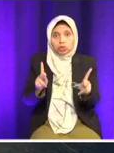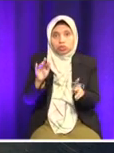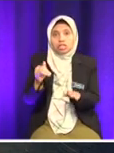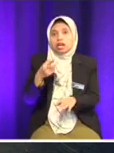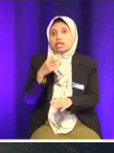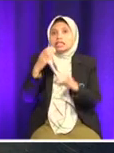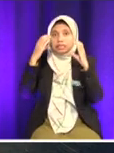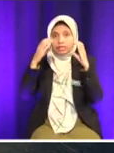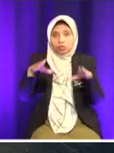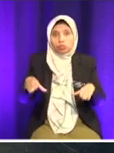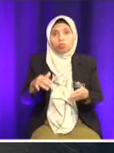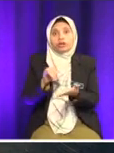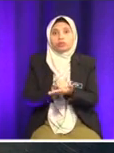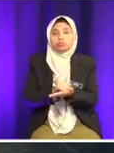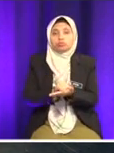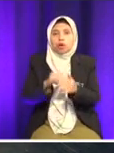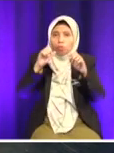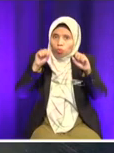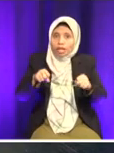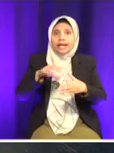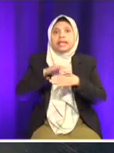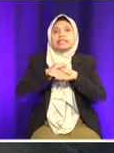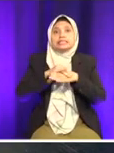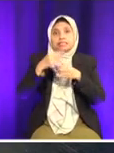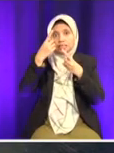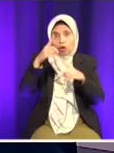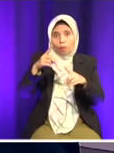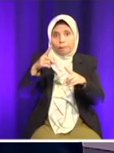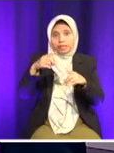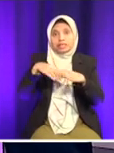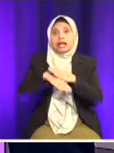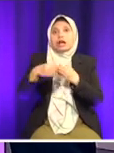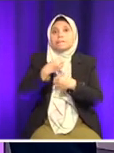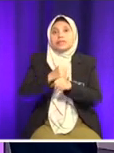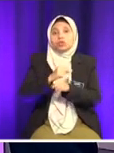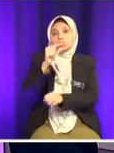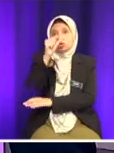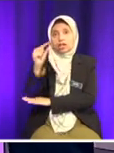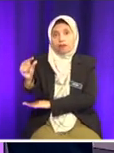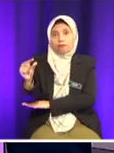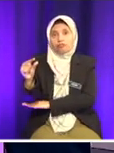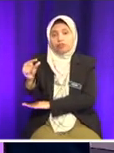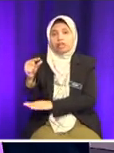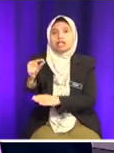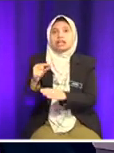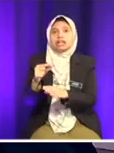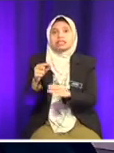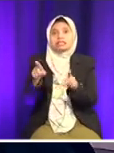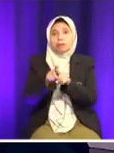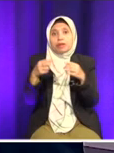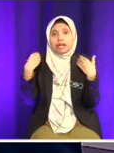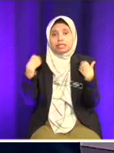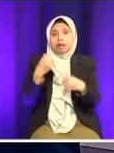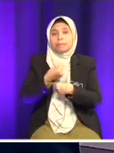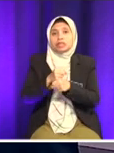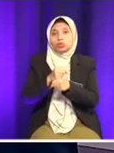boleh isikan jawaban pada bentuk grafik tuh Oke sama ada graf minimum gerak minimum macam